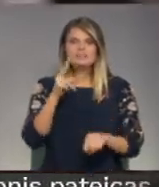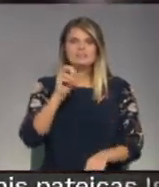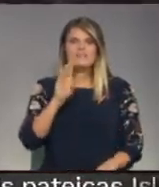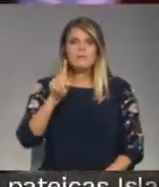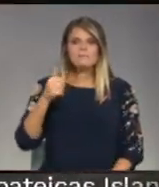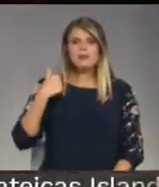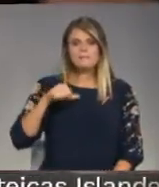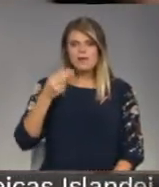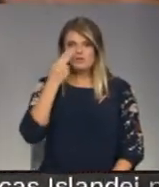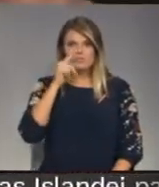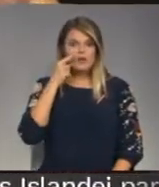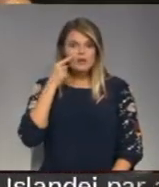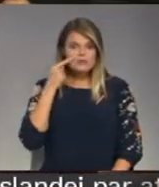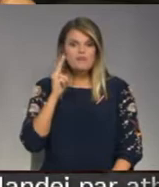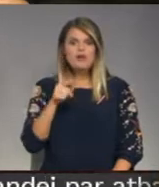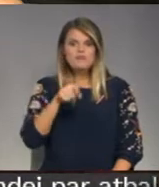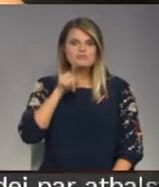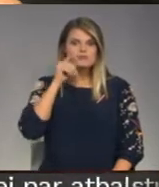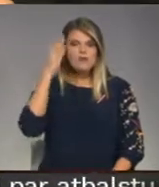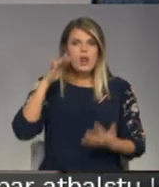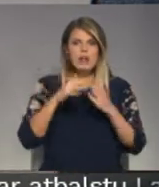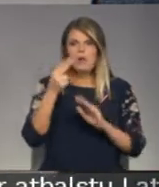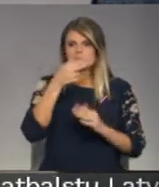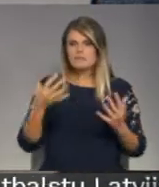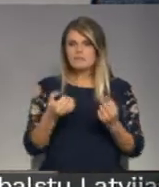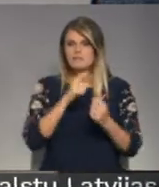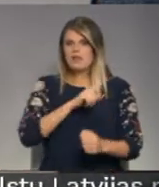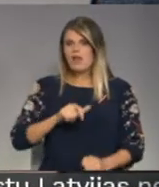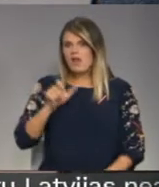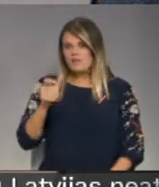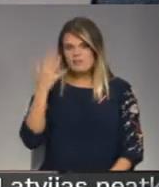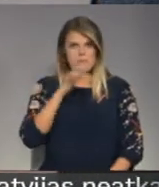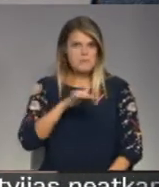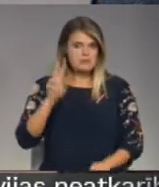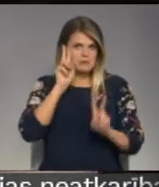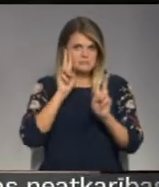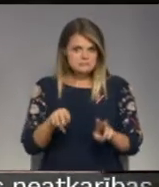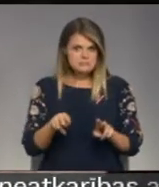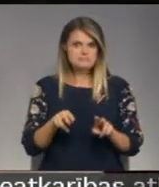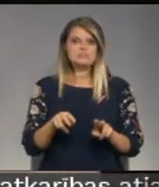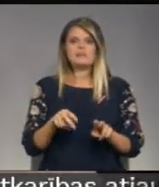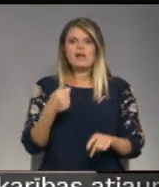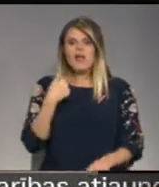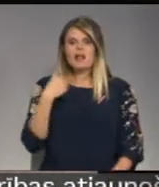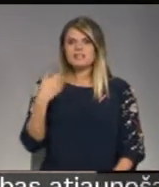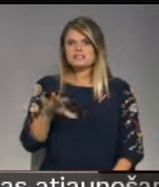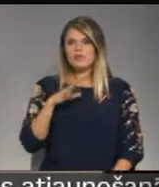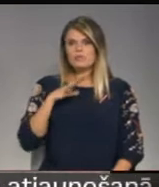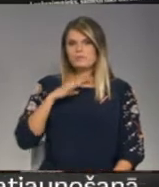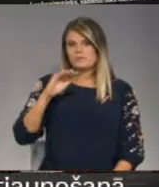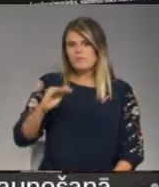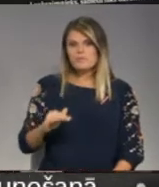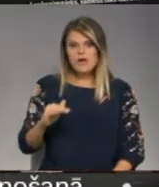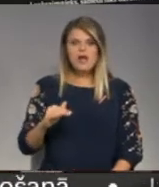Svempa meita no tēta to, ka viņš jauns lauksaimnieks dibinājis Latviju, bērnībā nedzirdēja. Nu, es jau biju